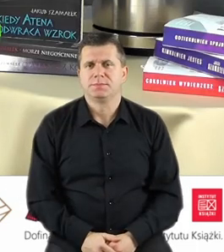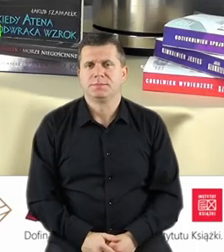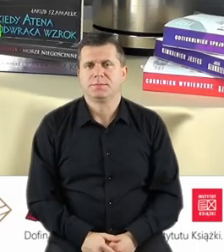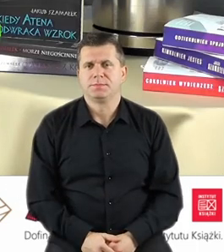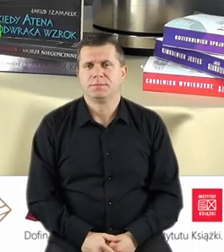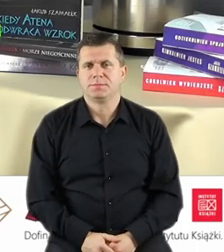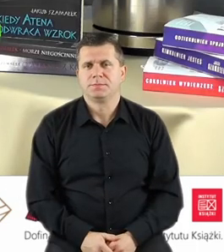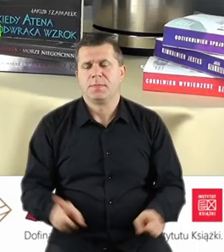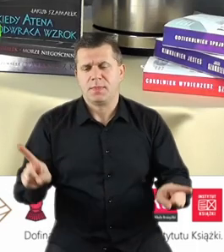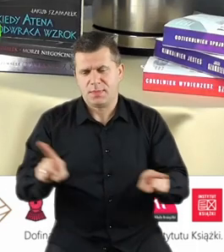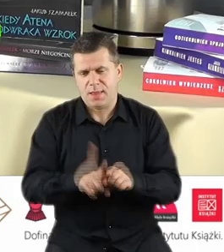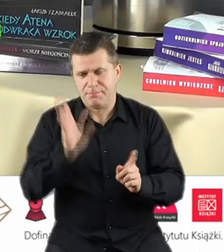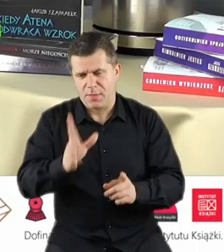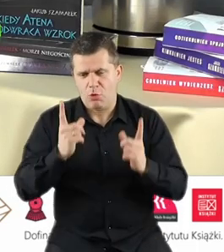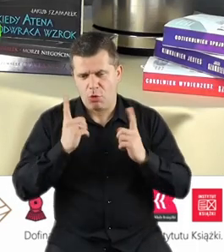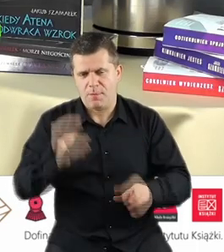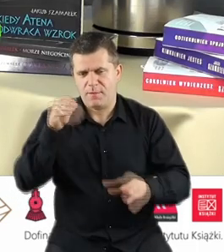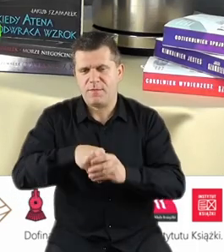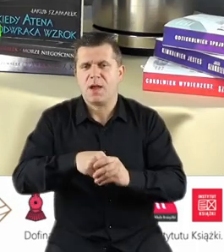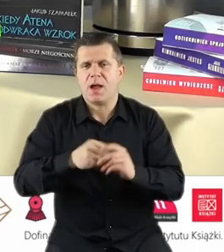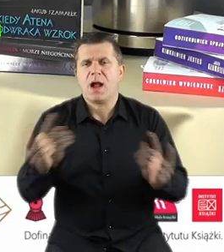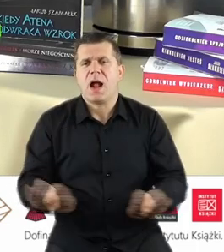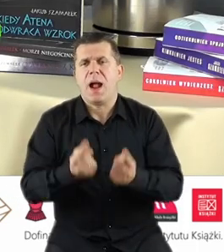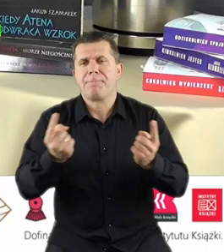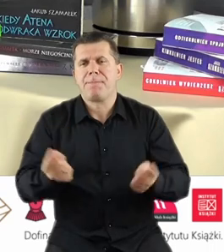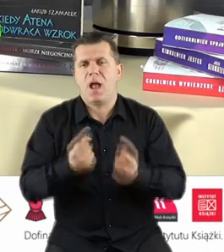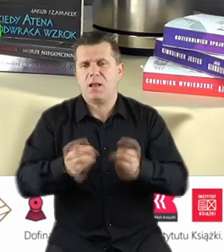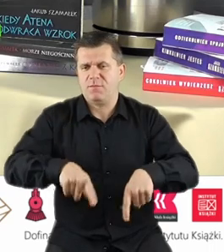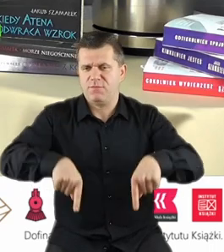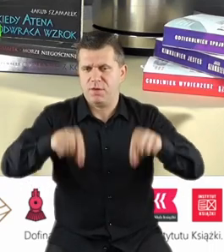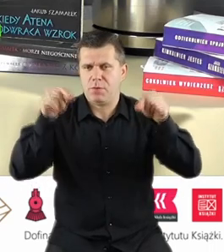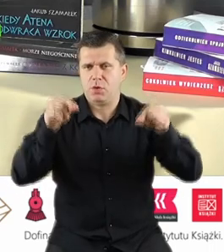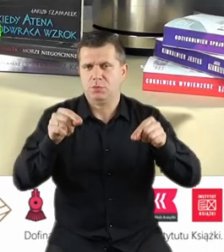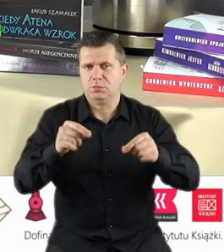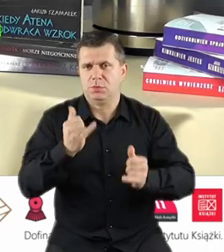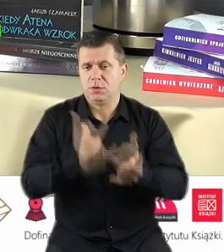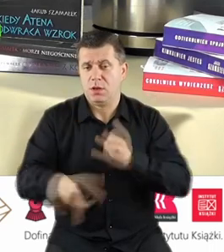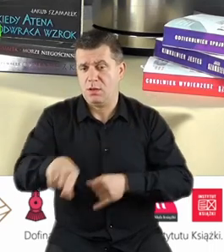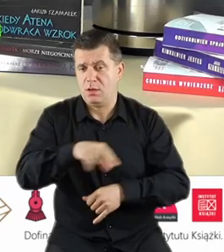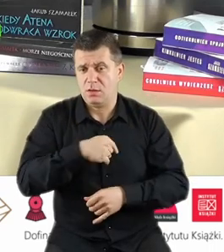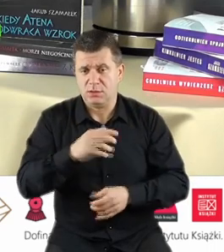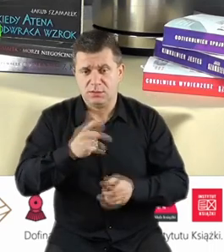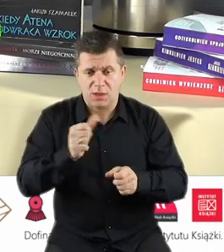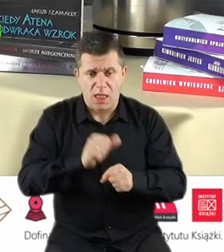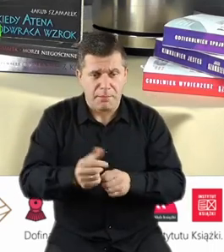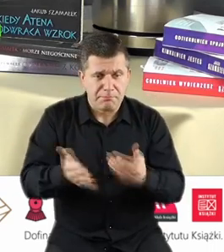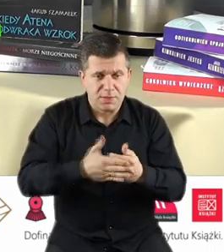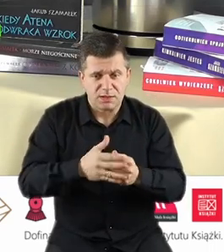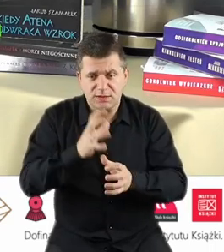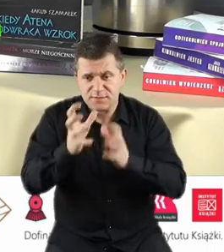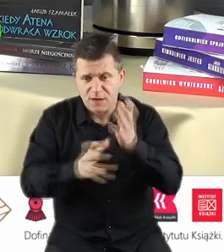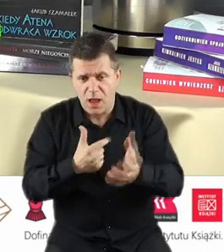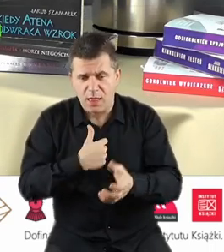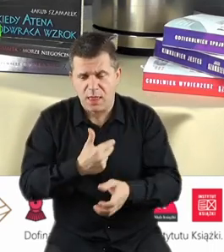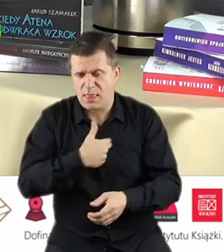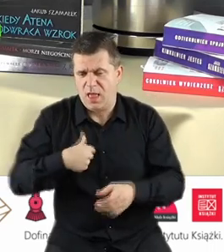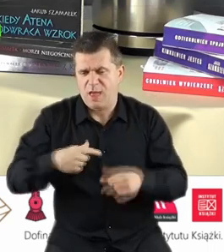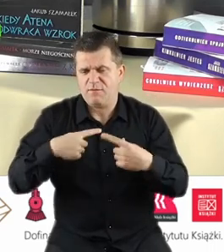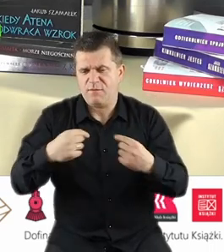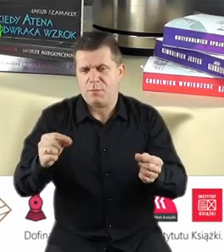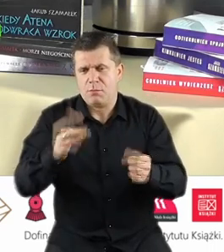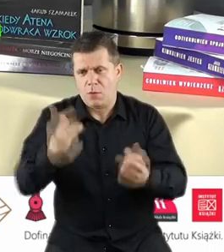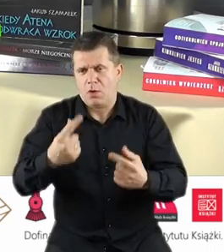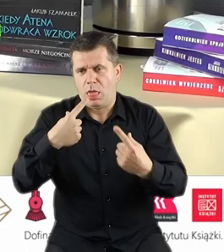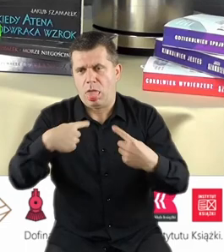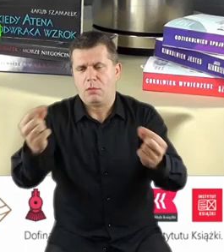w kampaniach wyborczych. A też jest tak, że jeżeli jakby jesteśmy na wyciągnięcie całego świata, no to nasze wybory też są na wyciągnięcie całego świata i